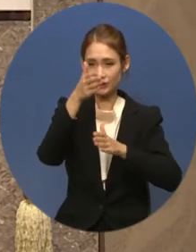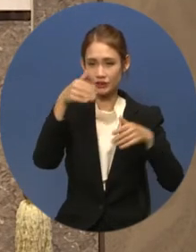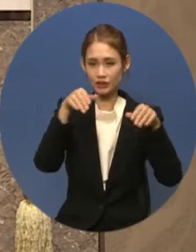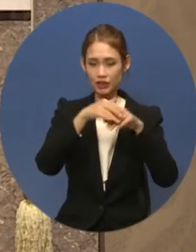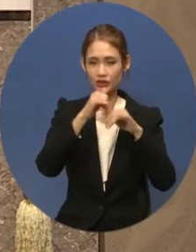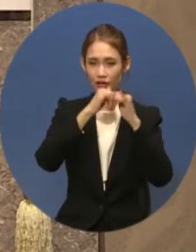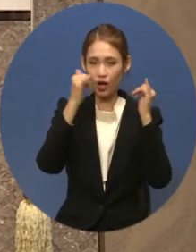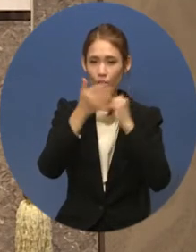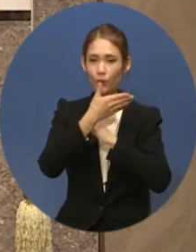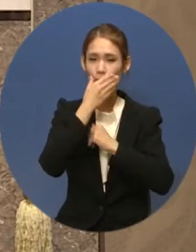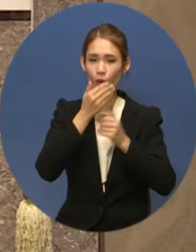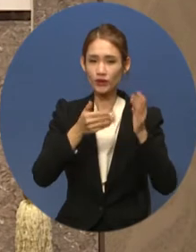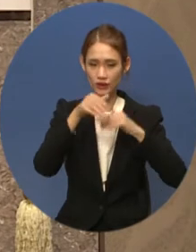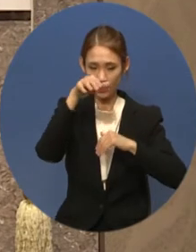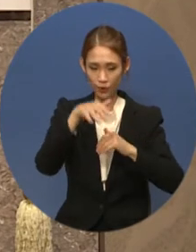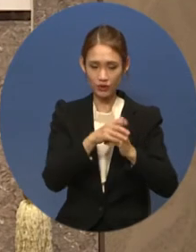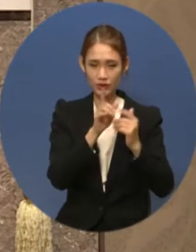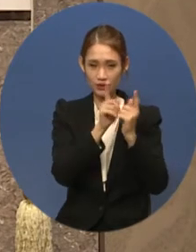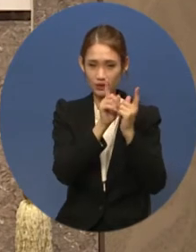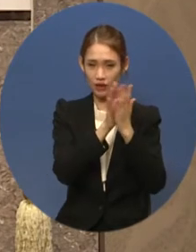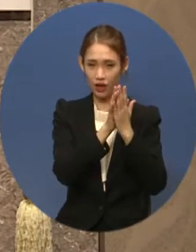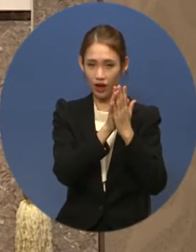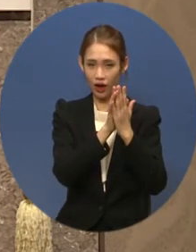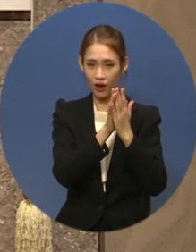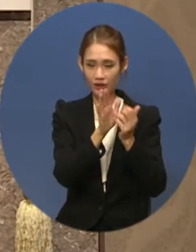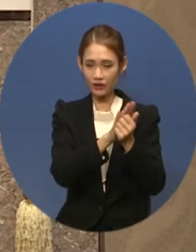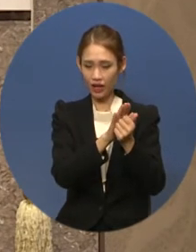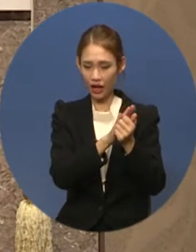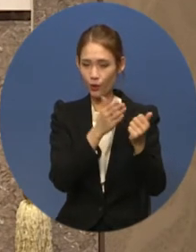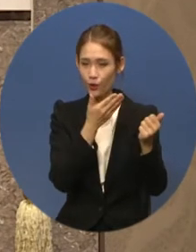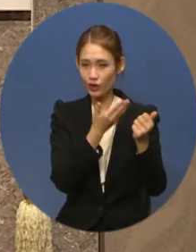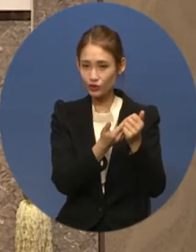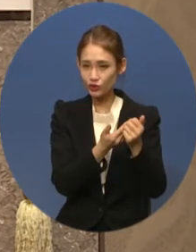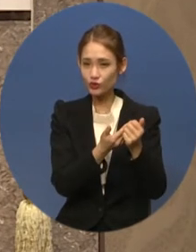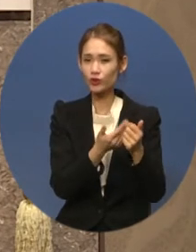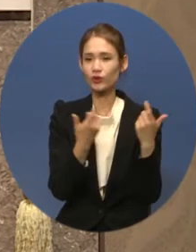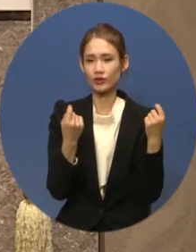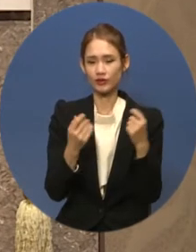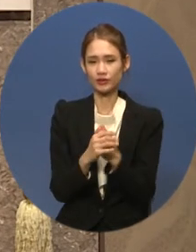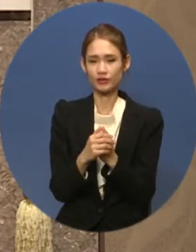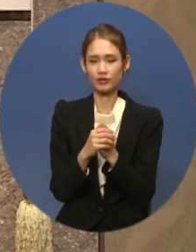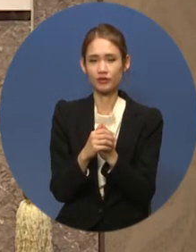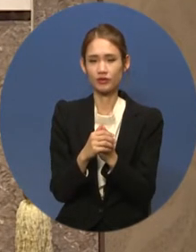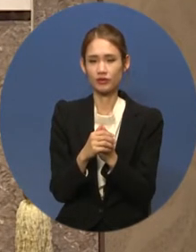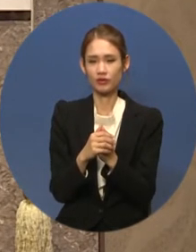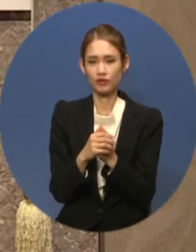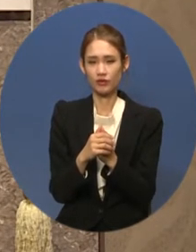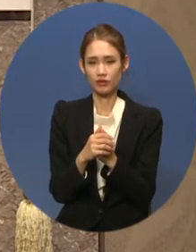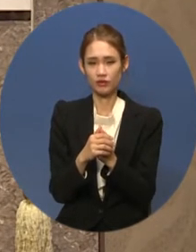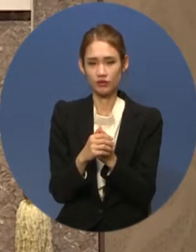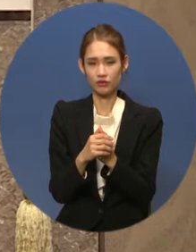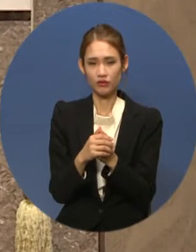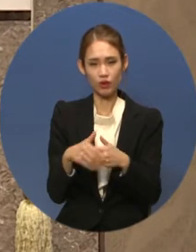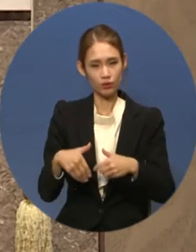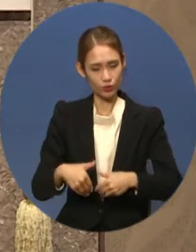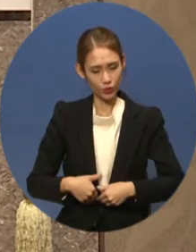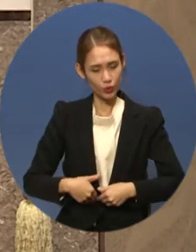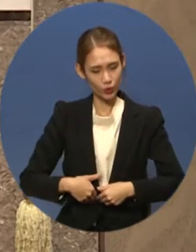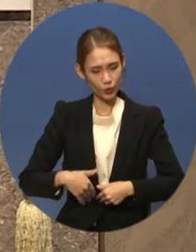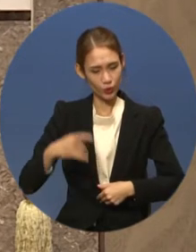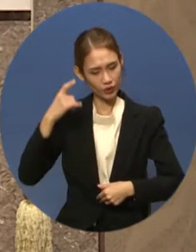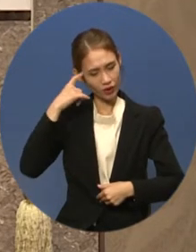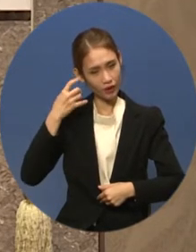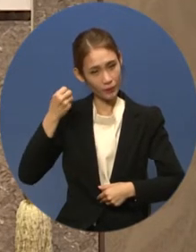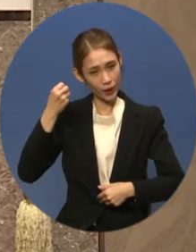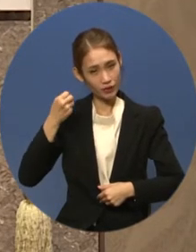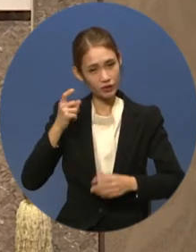기관 이나 당사자 분들께 제공해 드리는 그런 써비스 입니다 어 저희가 이제 조금 수요가 있을 거라고 생각했는데